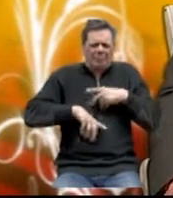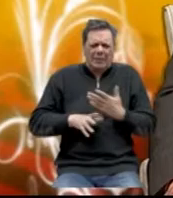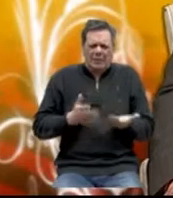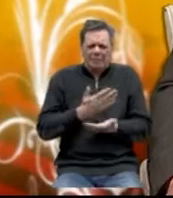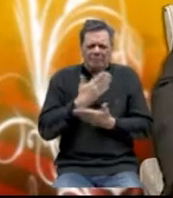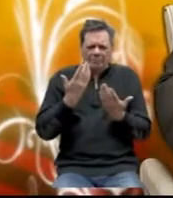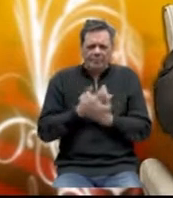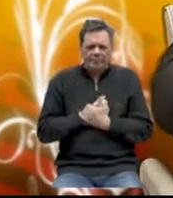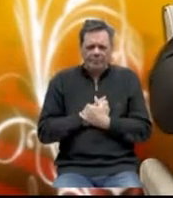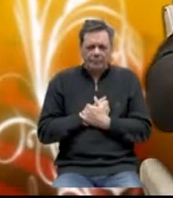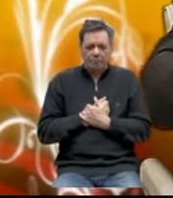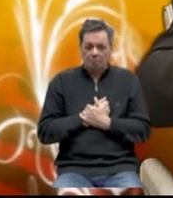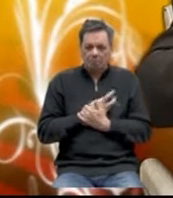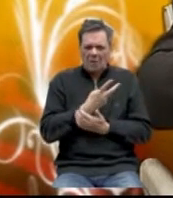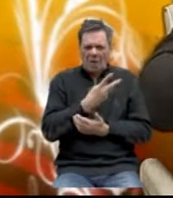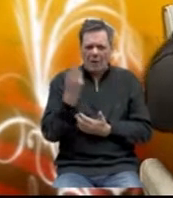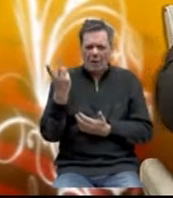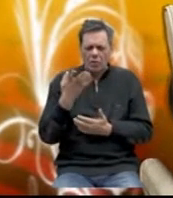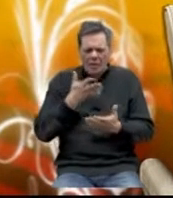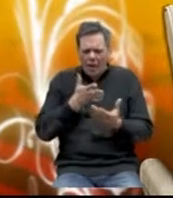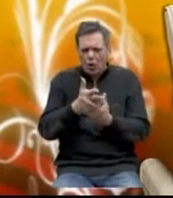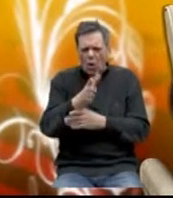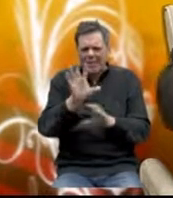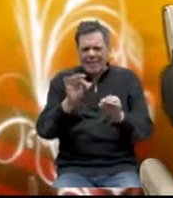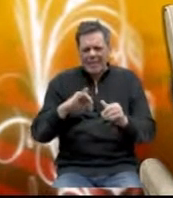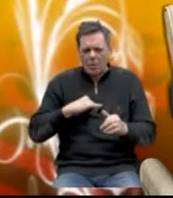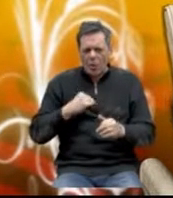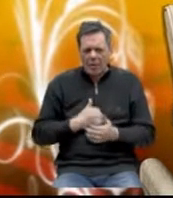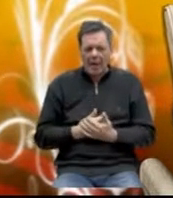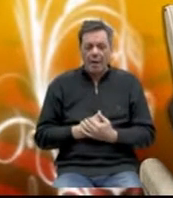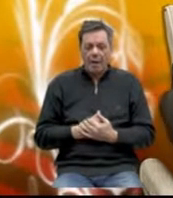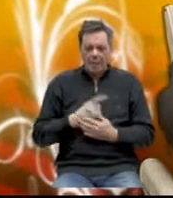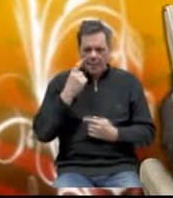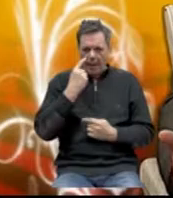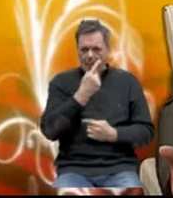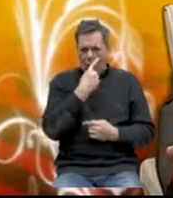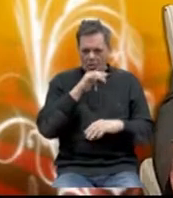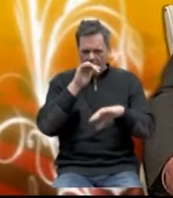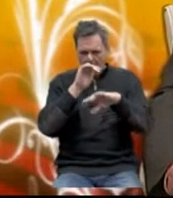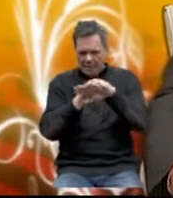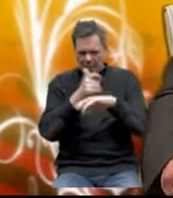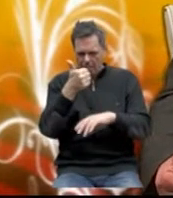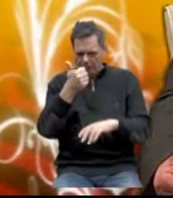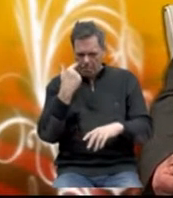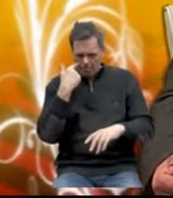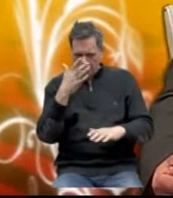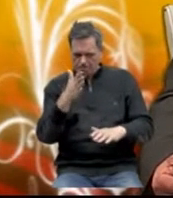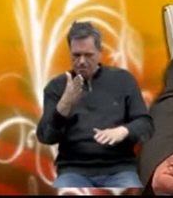slično. Gledalo se da nekako kroz 10 godina se na očima primijetilo su se prvi znakovi,